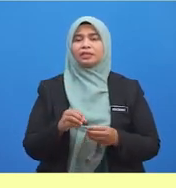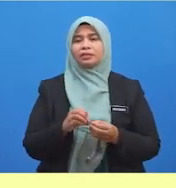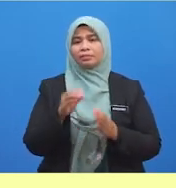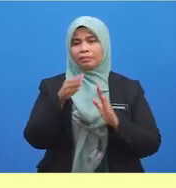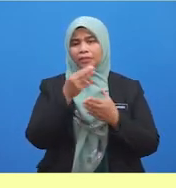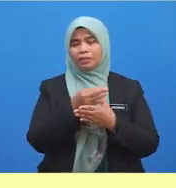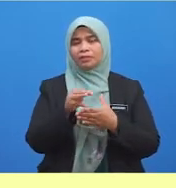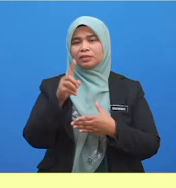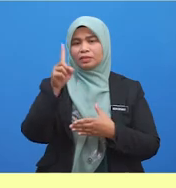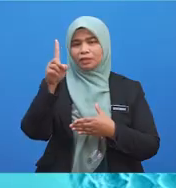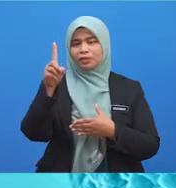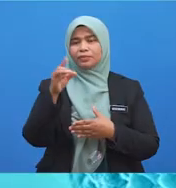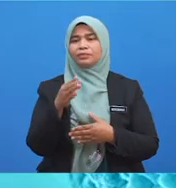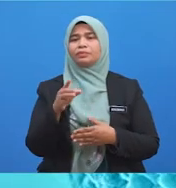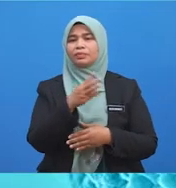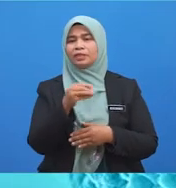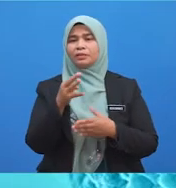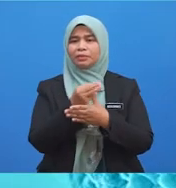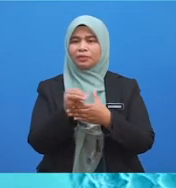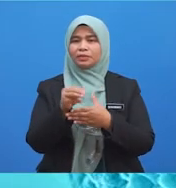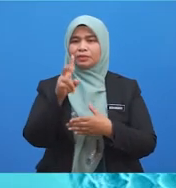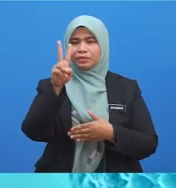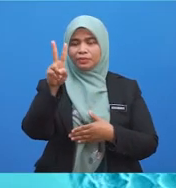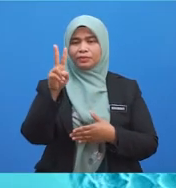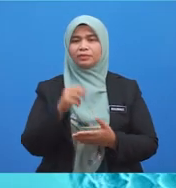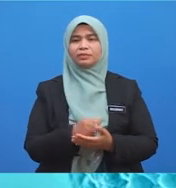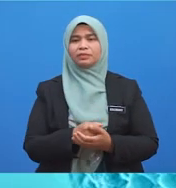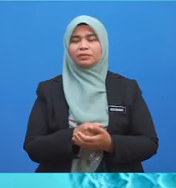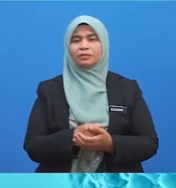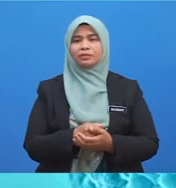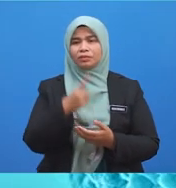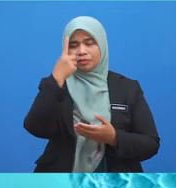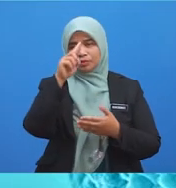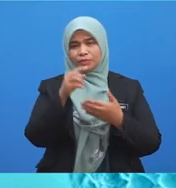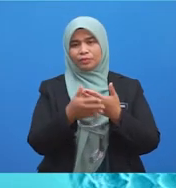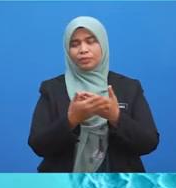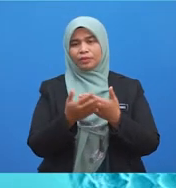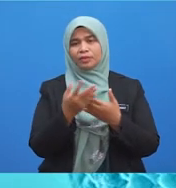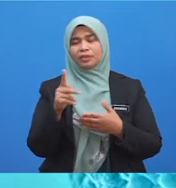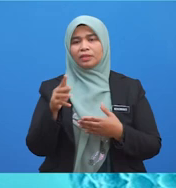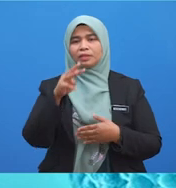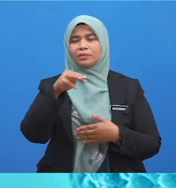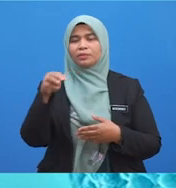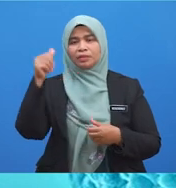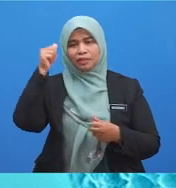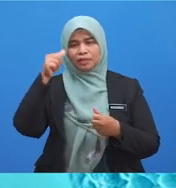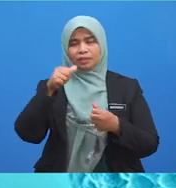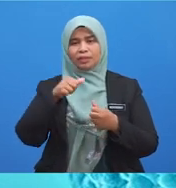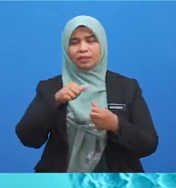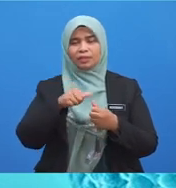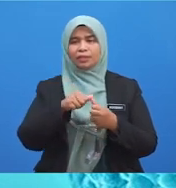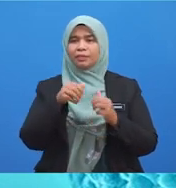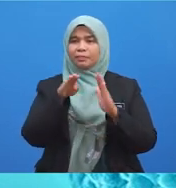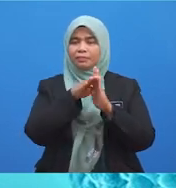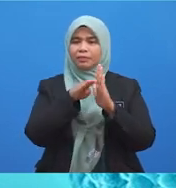1 dan meiosis 2. Bagi memudahkan murid-murid mengingati peringkat-peringkat dalam meiosis